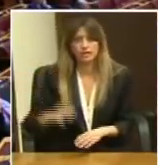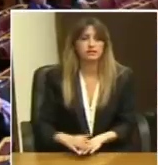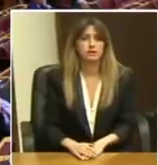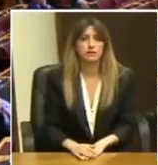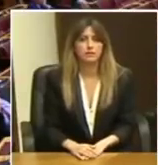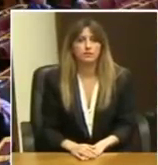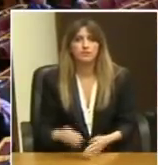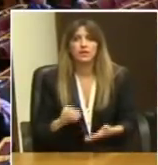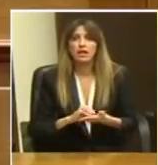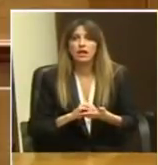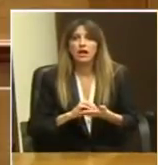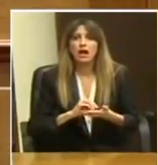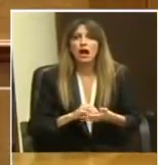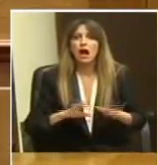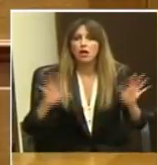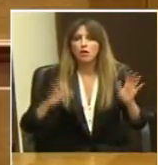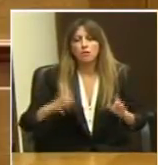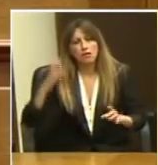αλήτη προδότη Σαμαρά.